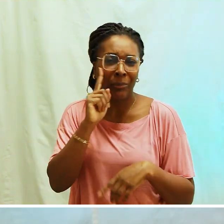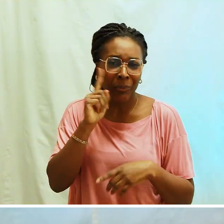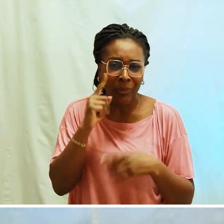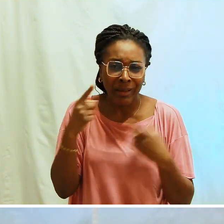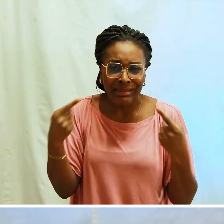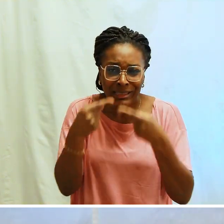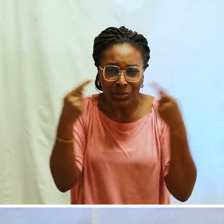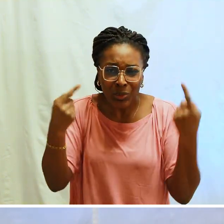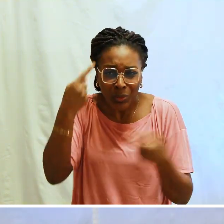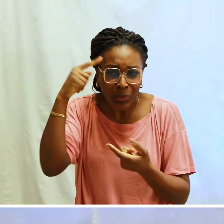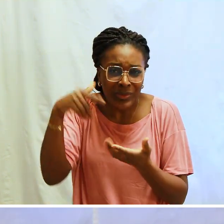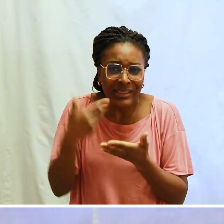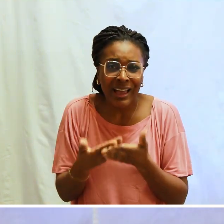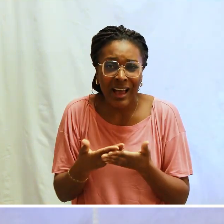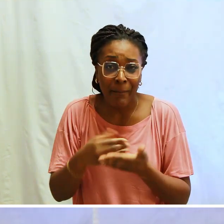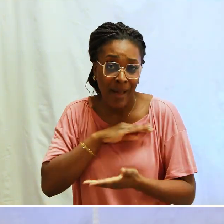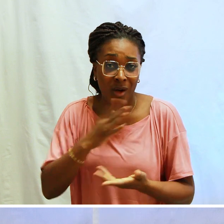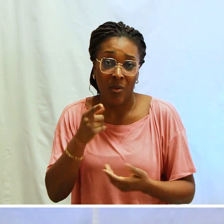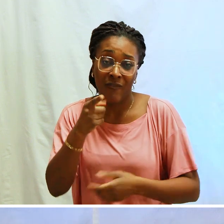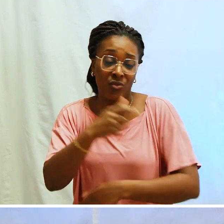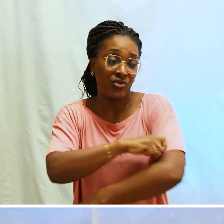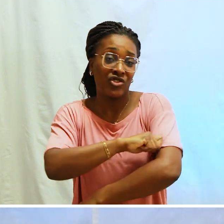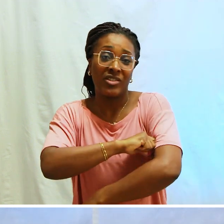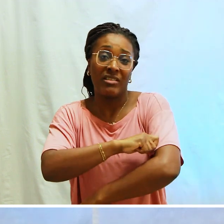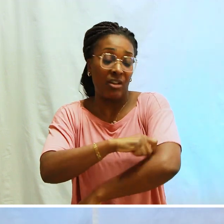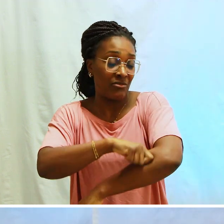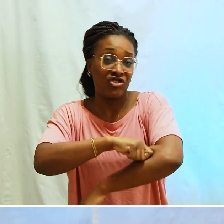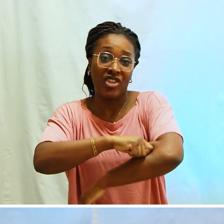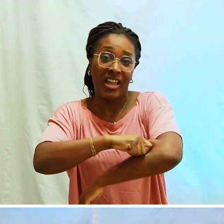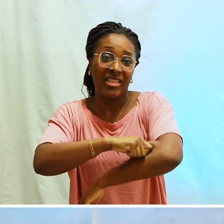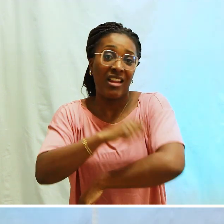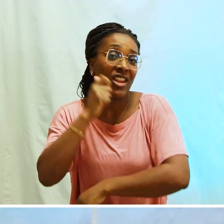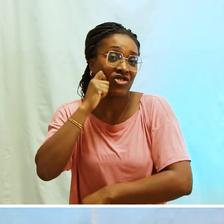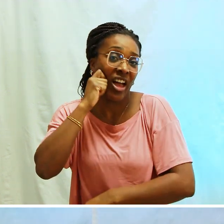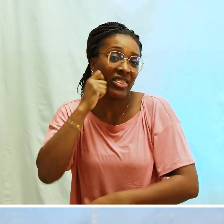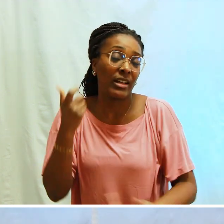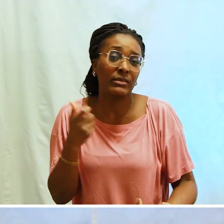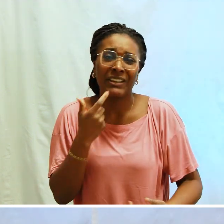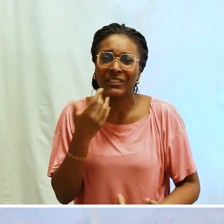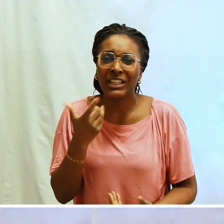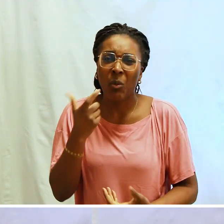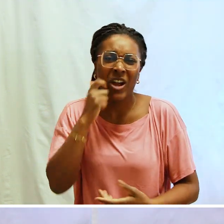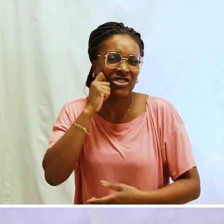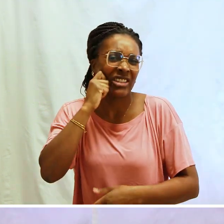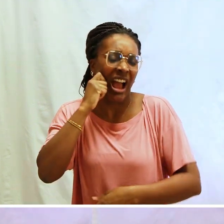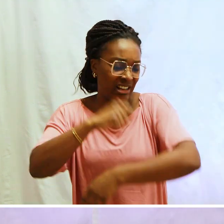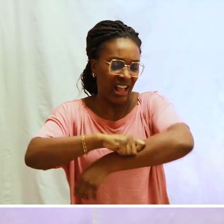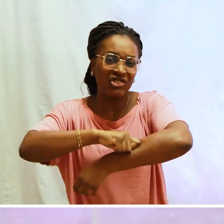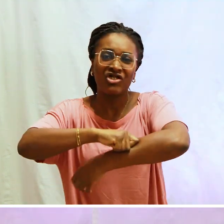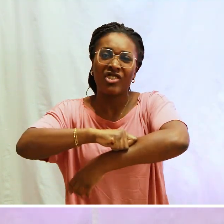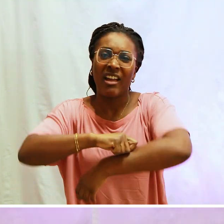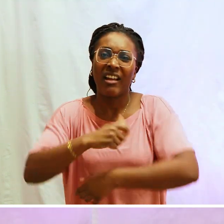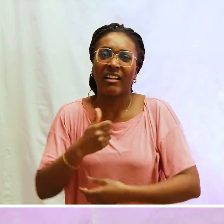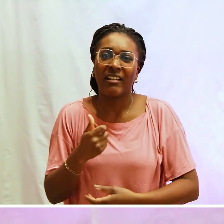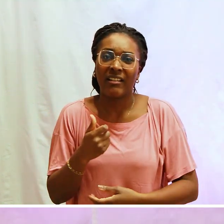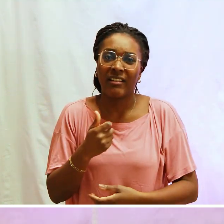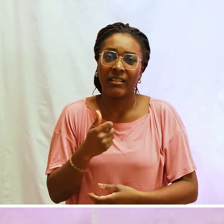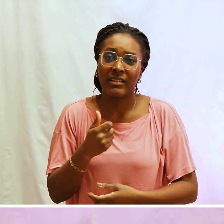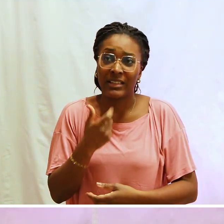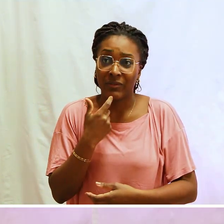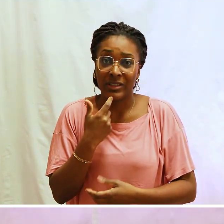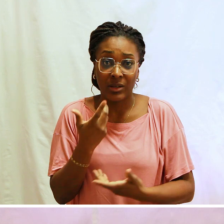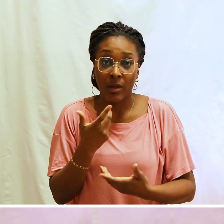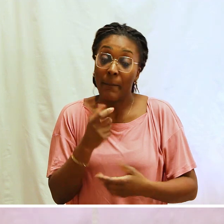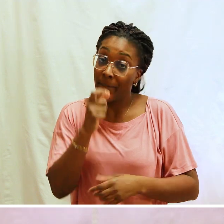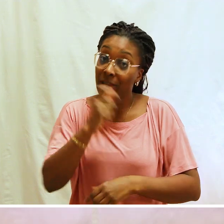a des disputes entre vous, c'est parce que vous êtes charnel. Qu'est-ce que quelqu'un de charnel? Quelqu'un de charnel, c'est pas quelqu'un qui est perdu. C'est quelqu'un